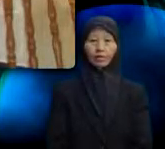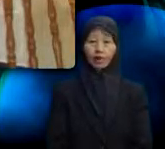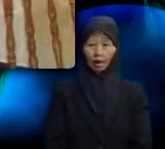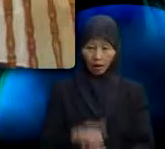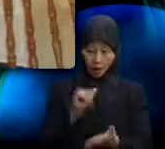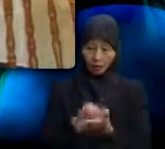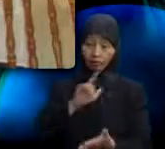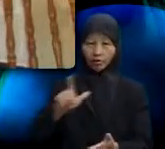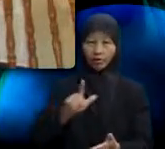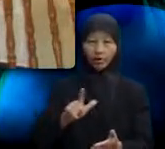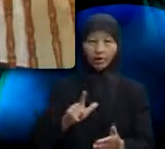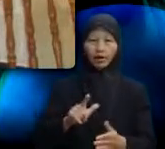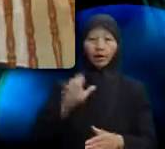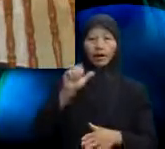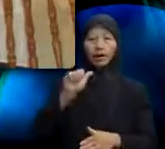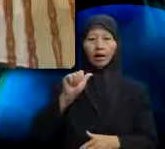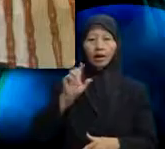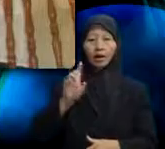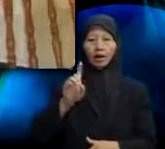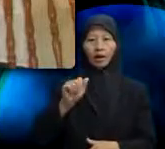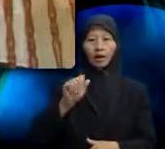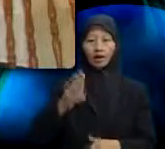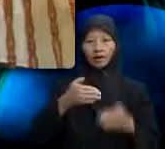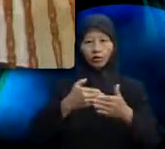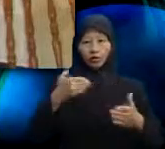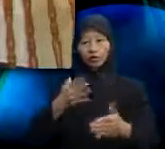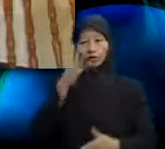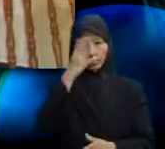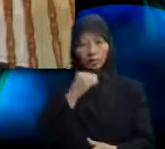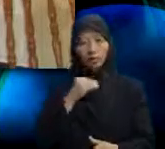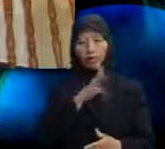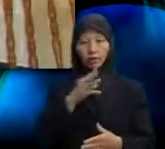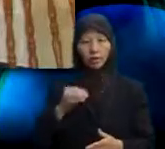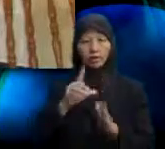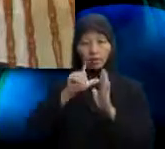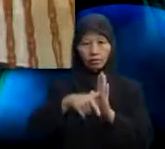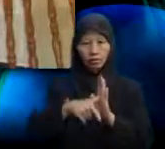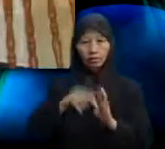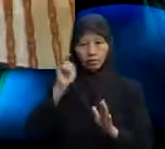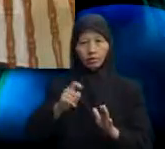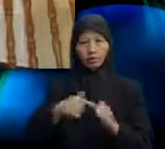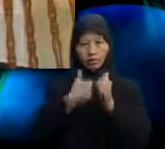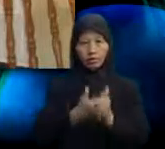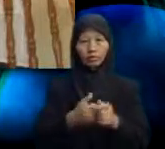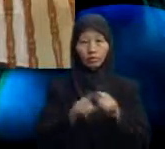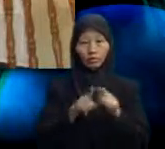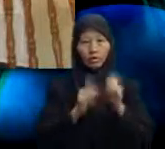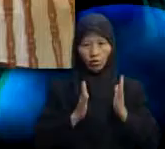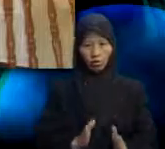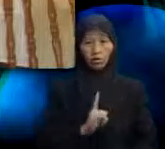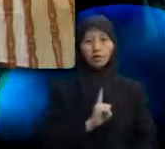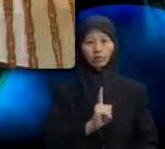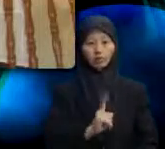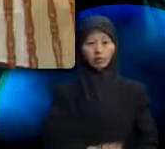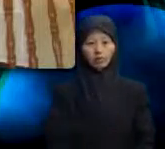Begitulah rakan-rakan, adab sebelum tidur. Kemudian bangun dari tidur yang perlu kita amalkan sebagai seorang Islam.